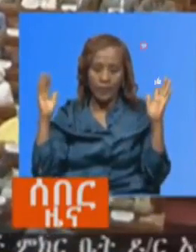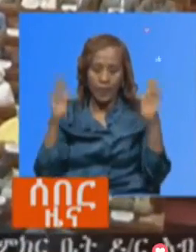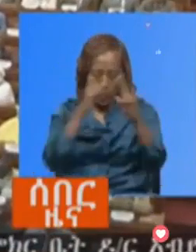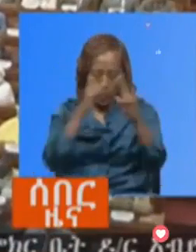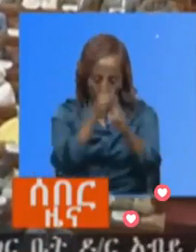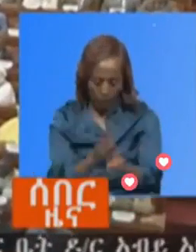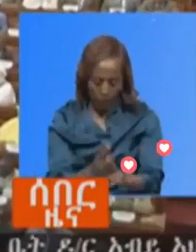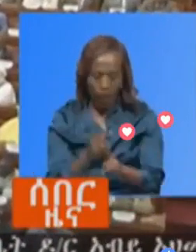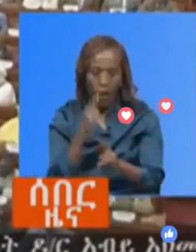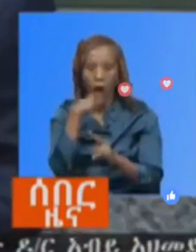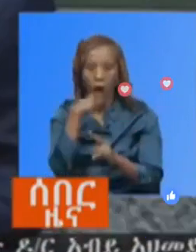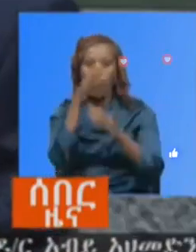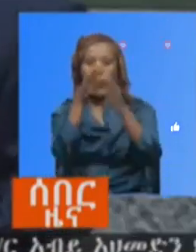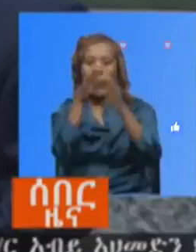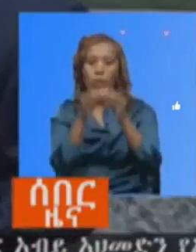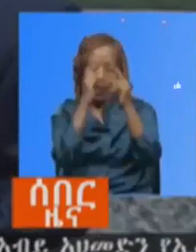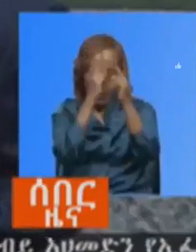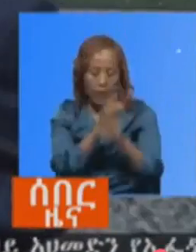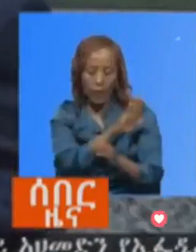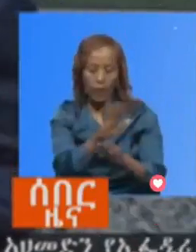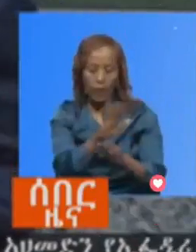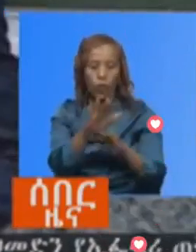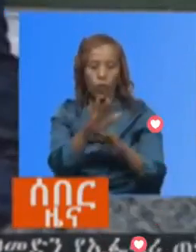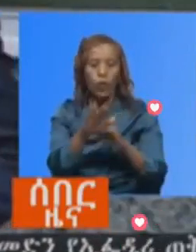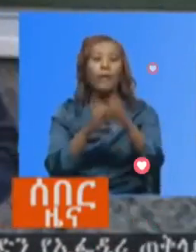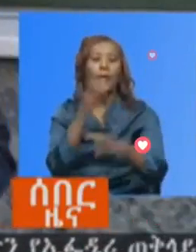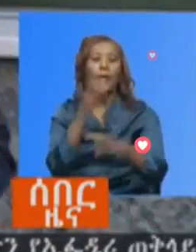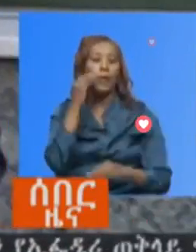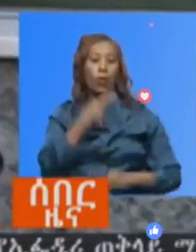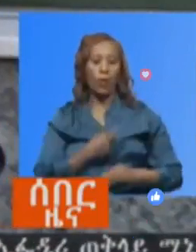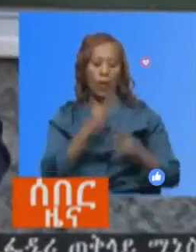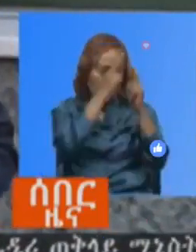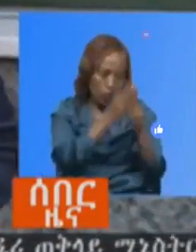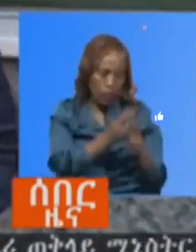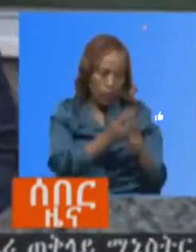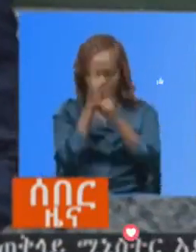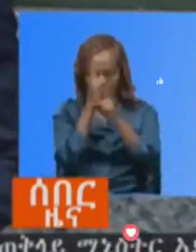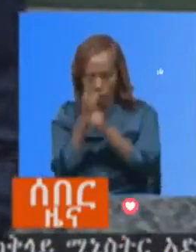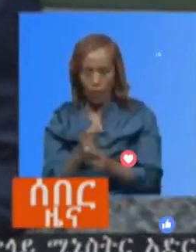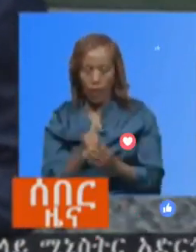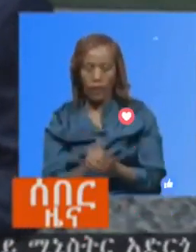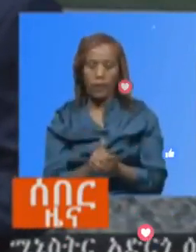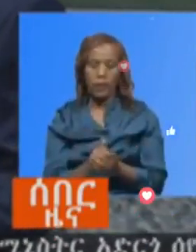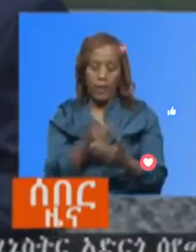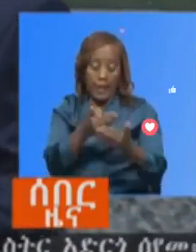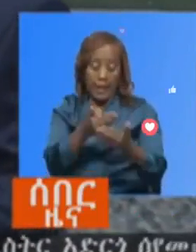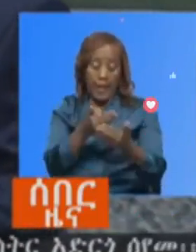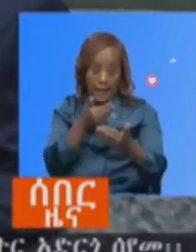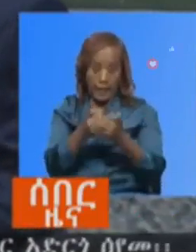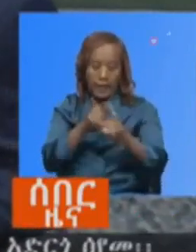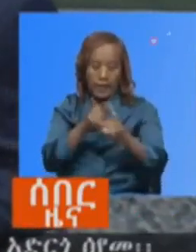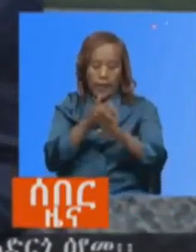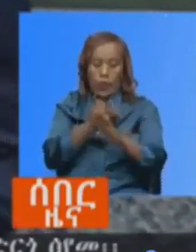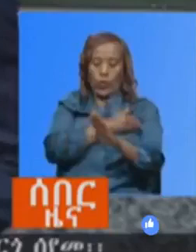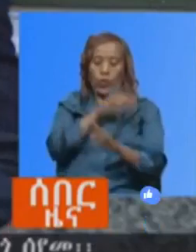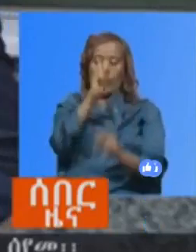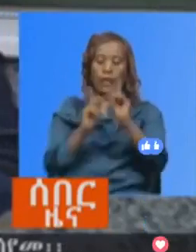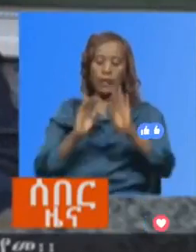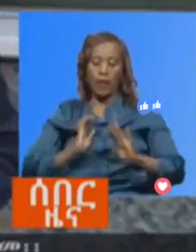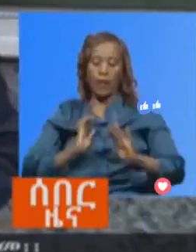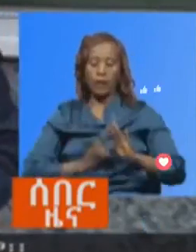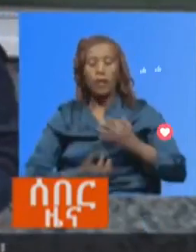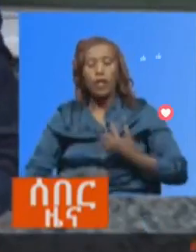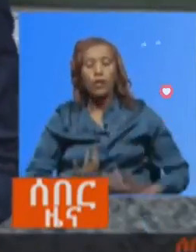የተከበሩ አፈ ጉባኤ፣ የተከበራችሁ የምክር ቤት አባላት፣ ክቡራትና ክቡራን፣ ከቅርብ ጊዜ ወዲህ የህዝባችን